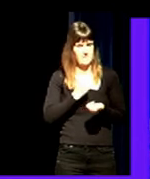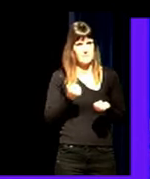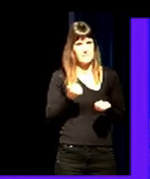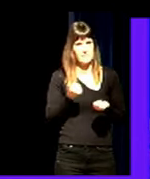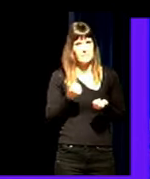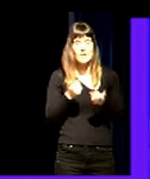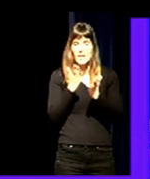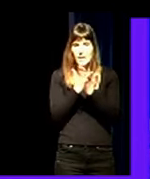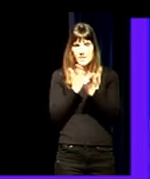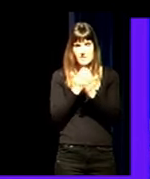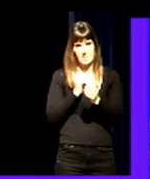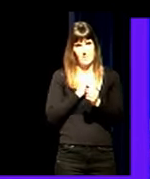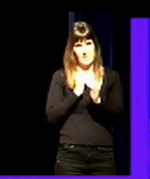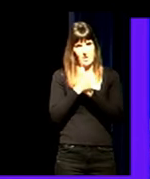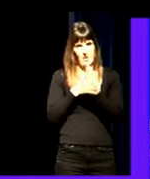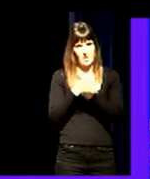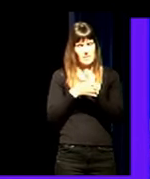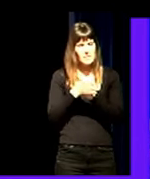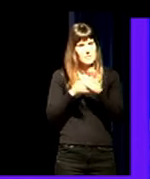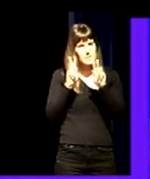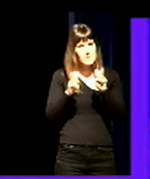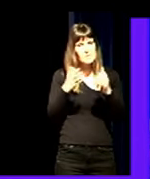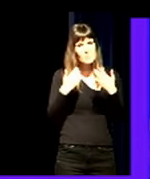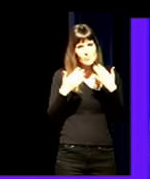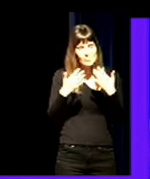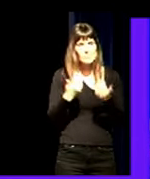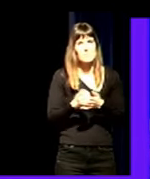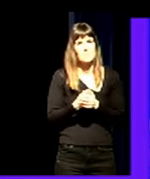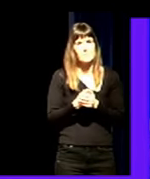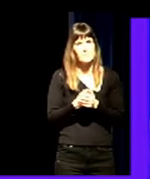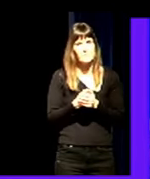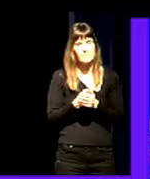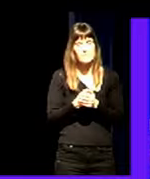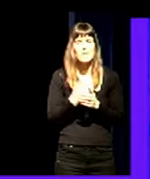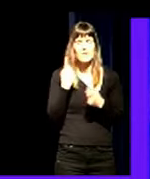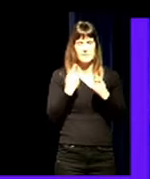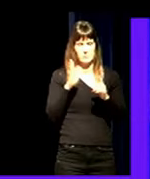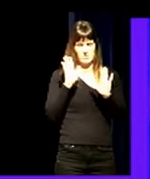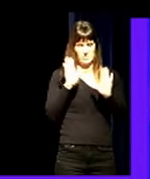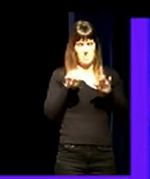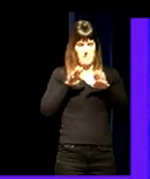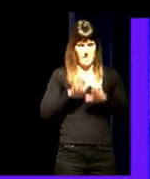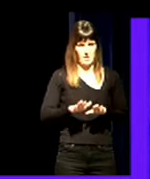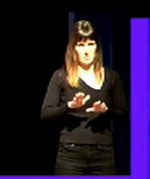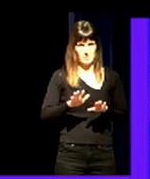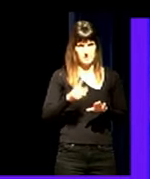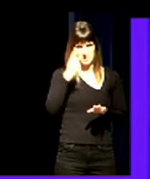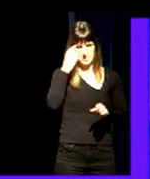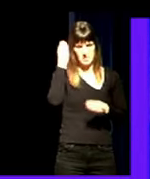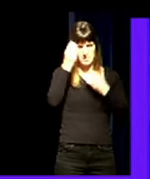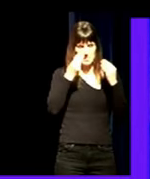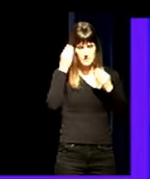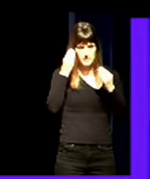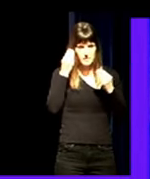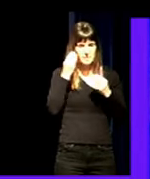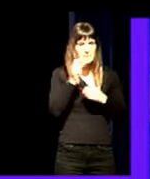daude zera, egoera desberdinak eta ez denak, eta paratu, eta klaro, fokua ekin jari dez errepuntzo gutxi da zen bertzen egin, ea nola sentitzen diren, ez